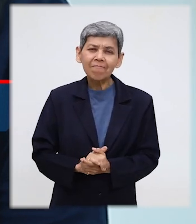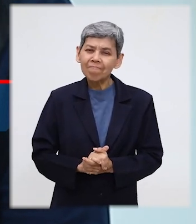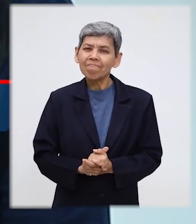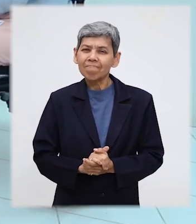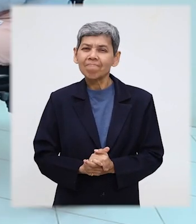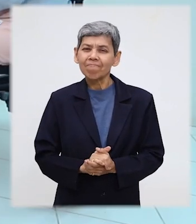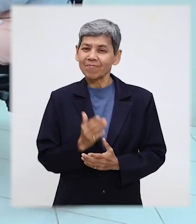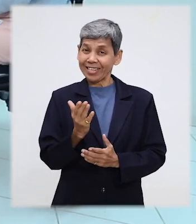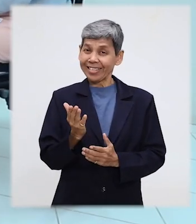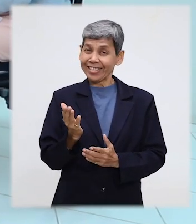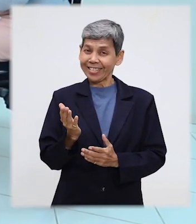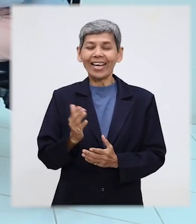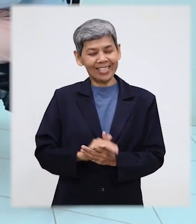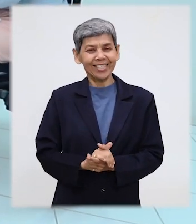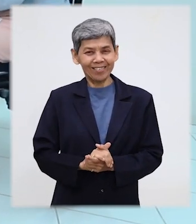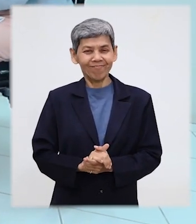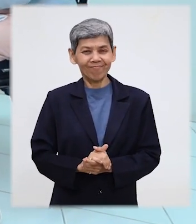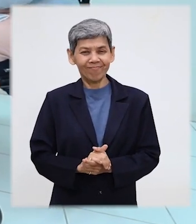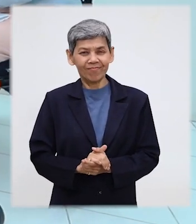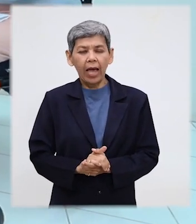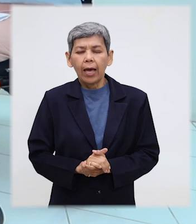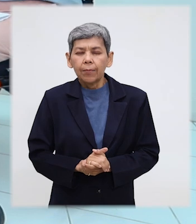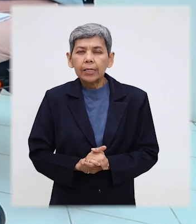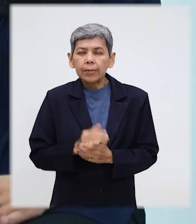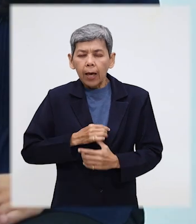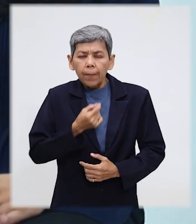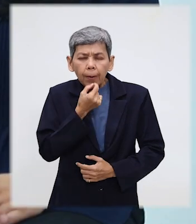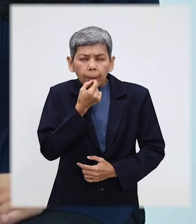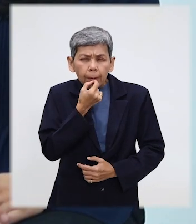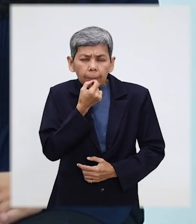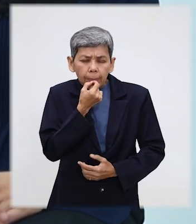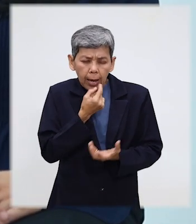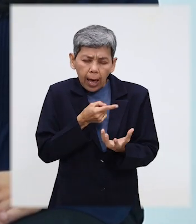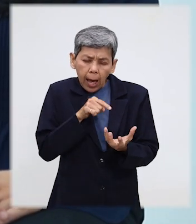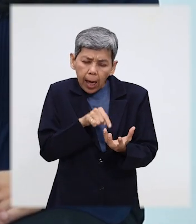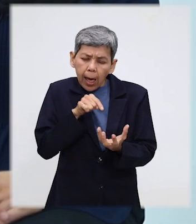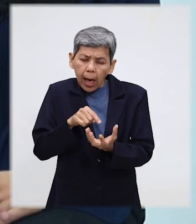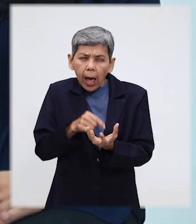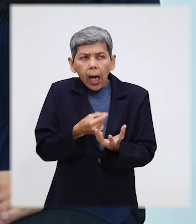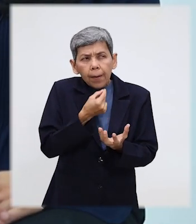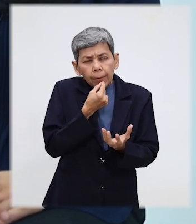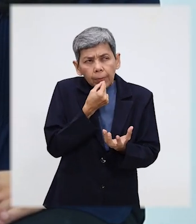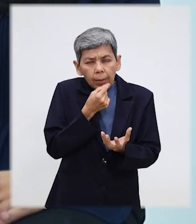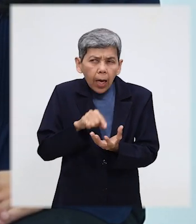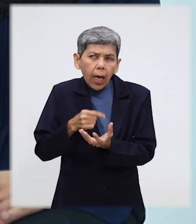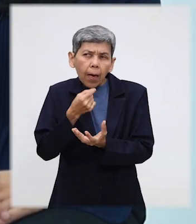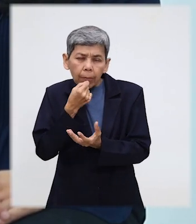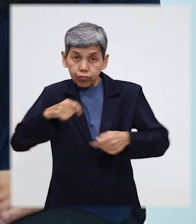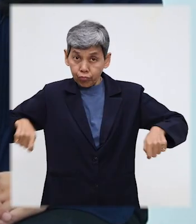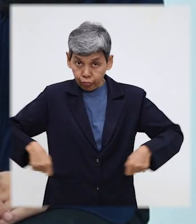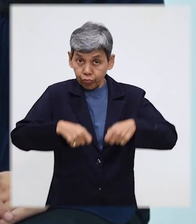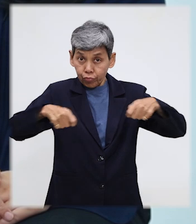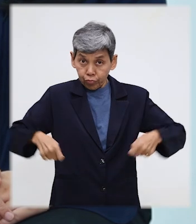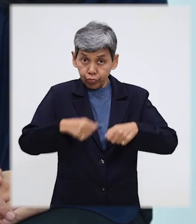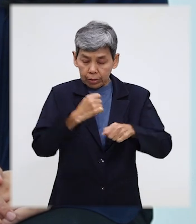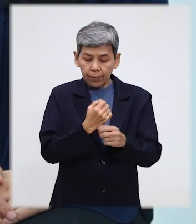ฟังก่อน พี่ทีมั้ยคะ ใช่ค่ะจริงๆนักชิมมืออาชีพนักชิมอาหารปรุงสำเร็จแล้วเราประก